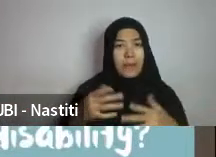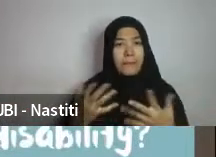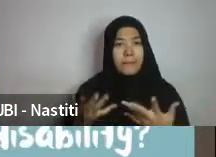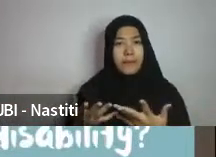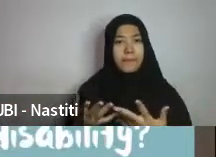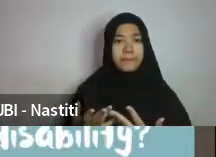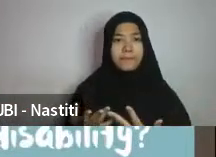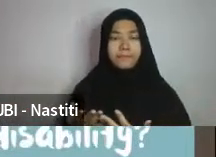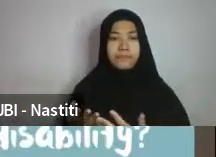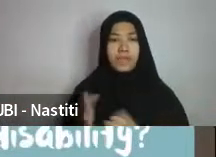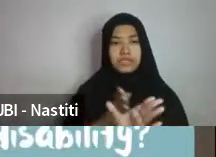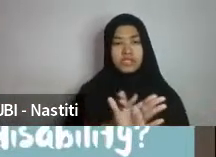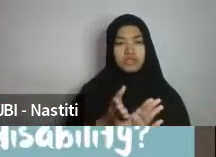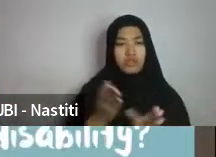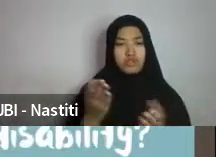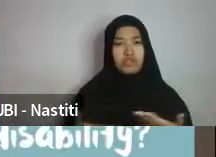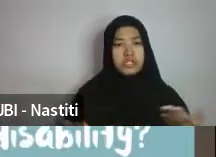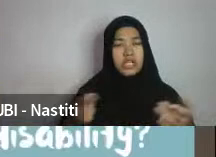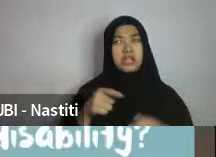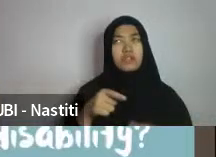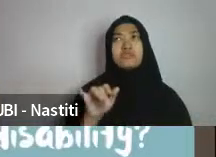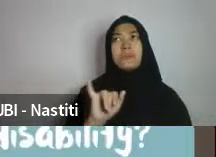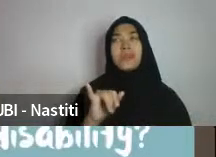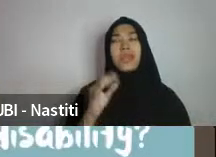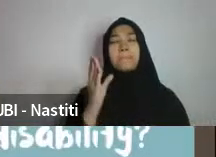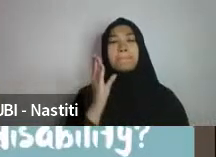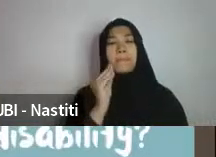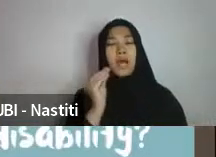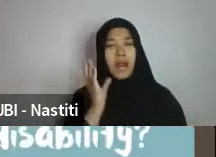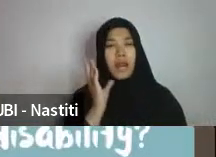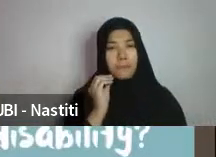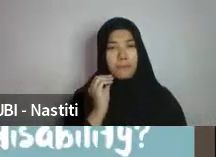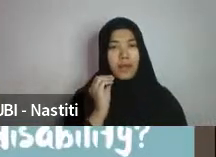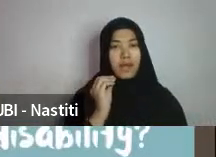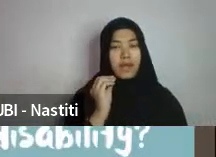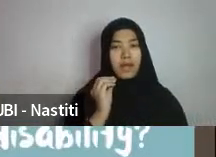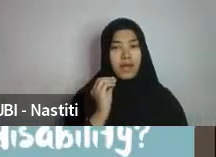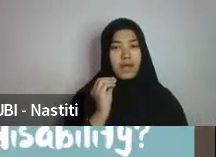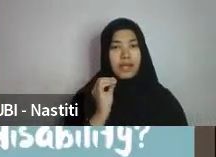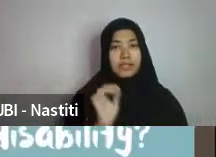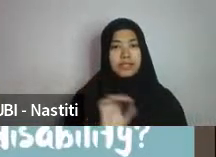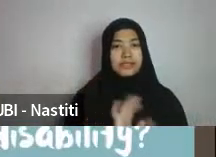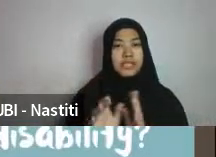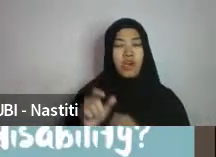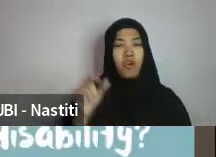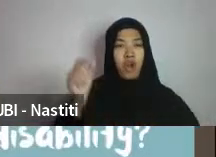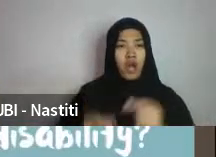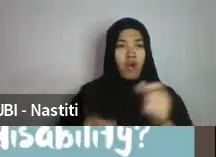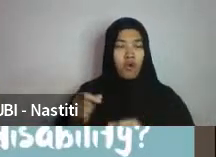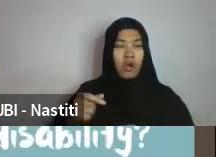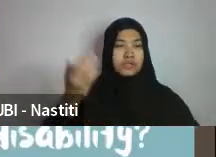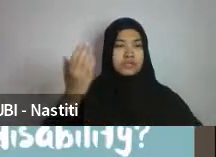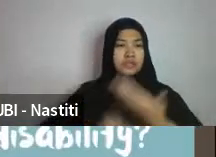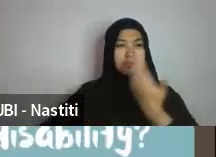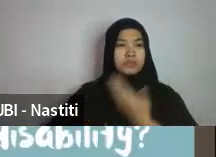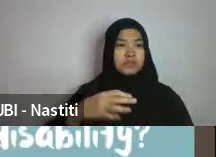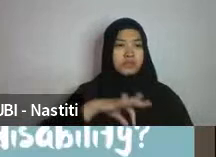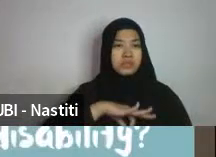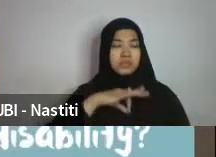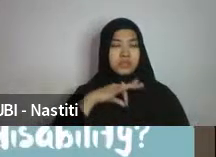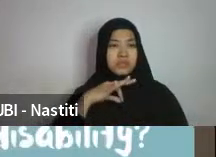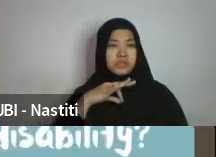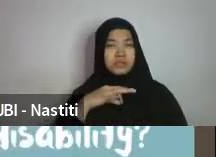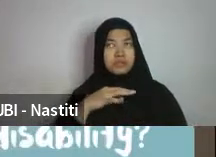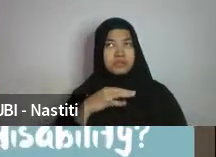disabilitas psikososial ini adalah pengalaman yang mana orang-orang dengan gangguan jiwa alami sehari-hari